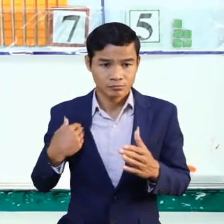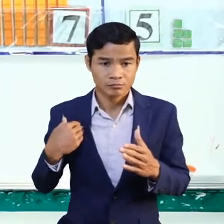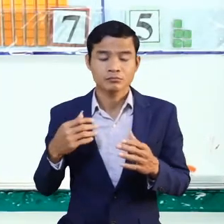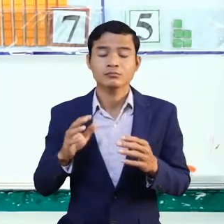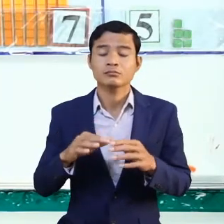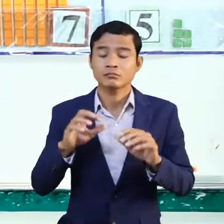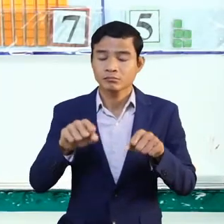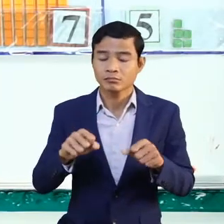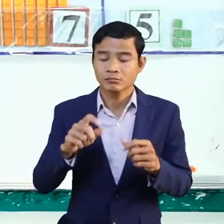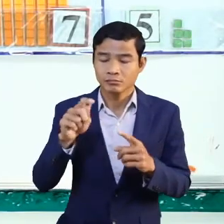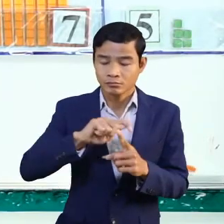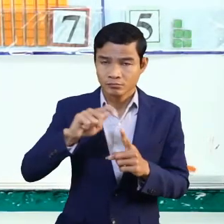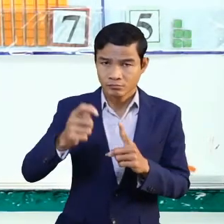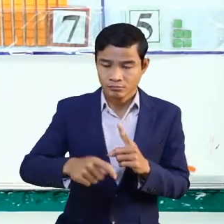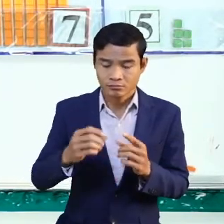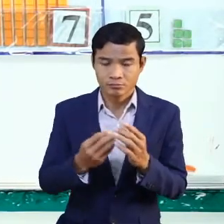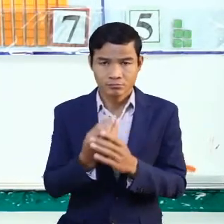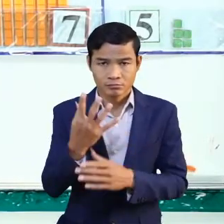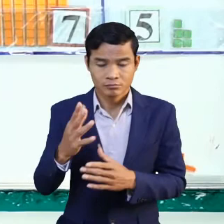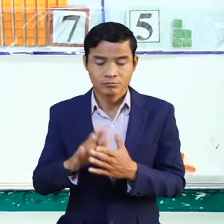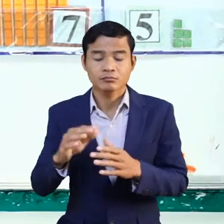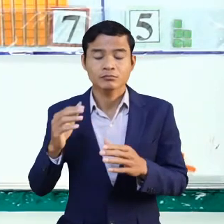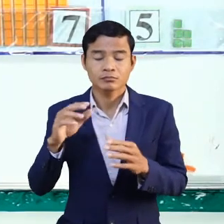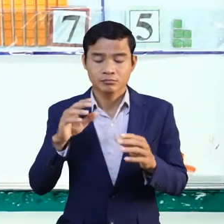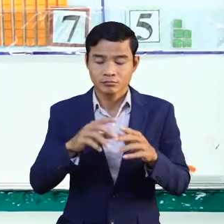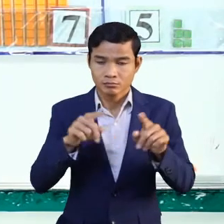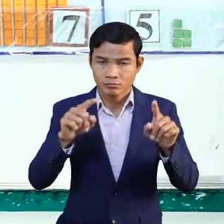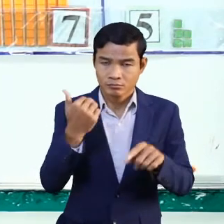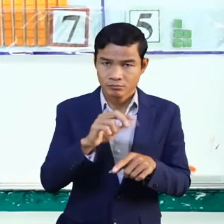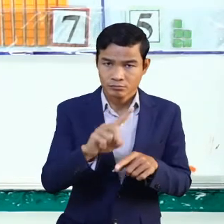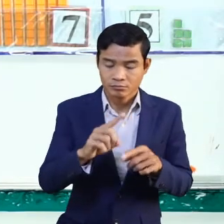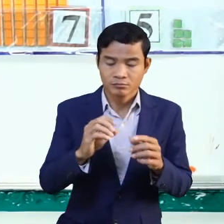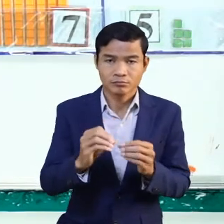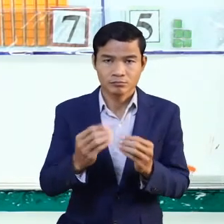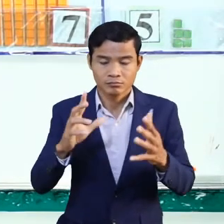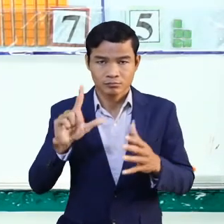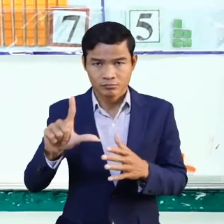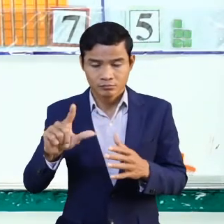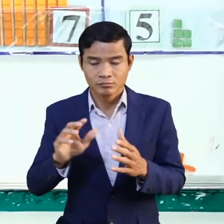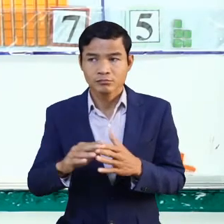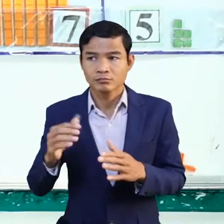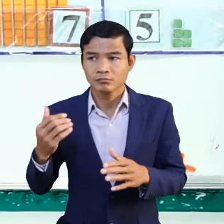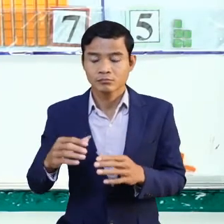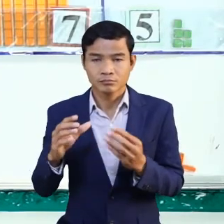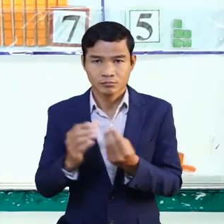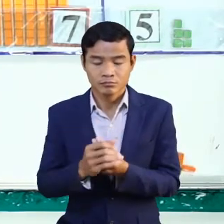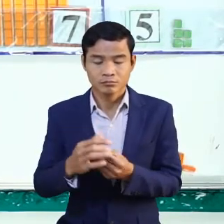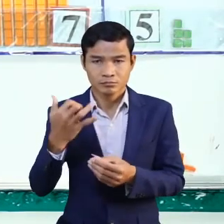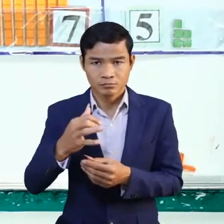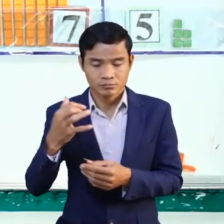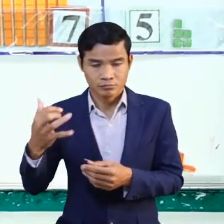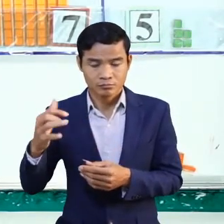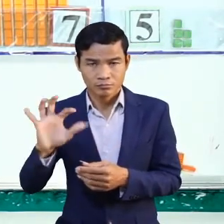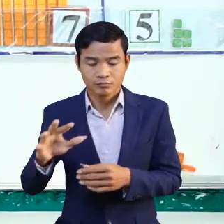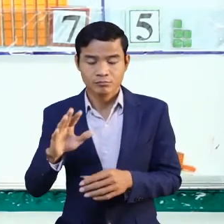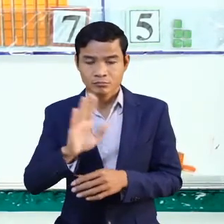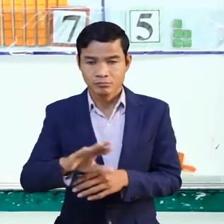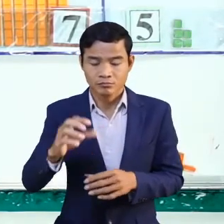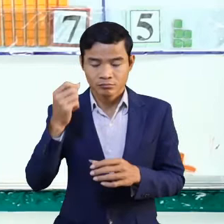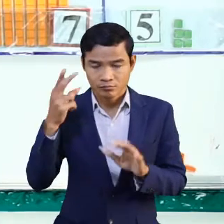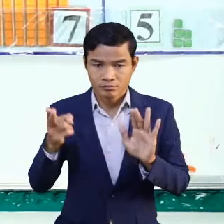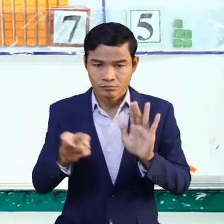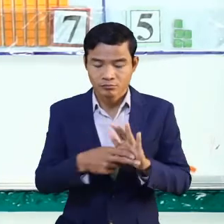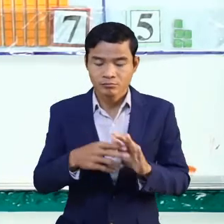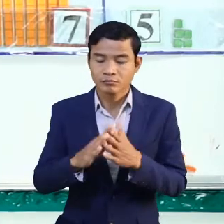នៅចំការទី1បានច្រើនជាងចំការទី2ចំនួនចា775ដើមតែឥឡូវដើម្បីឲ្យកូនកាន់តែយល់ច្បា